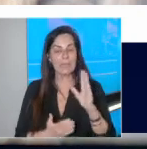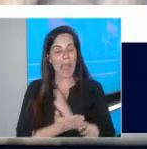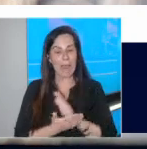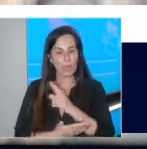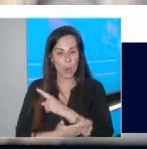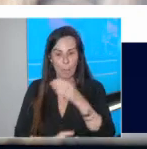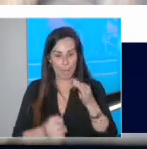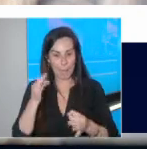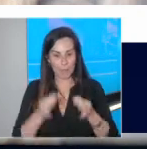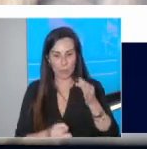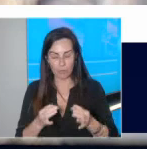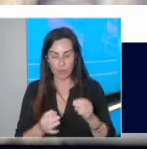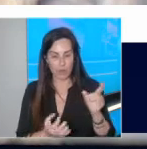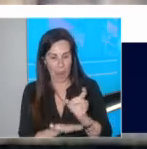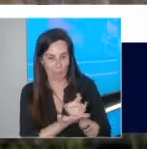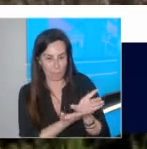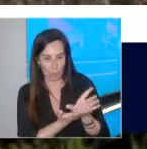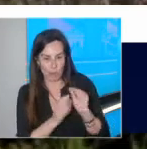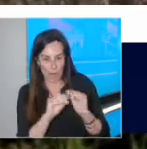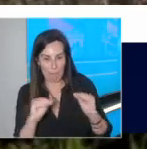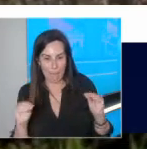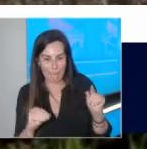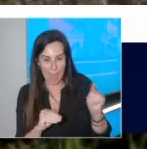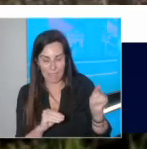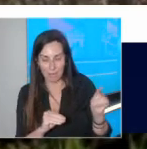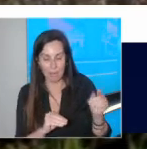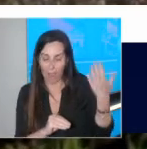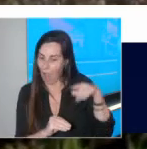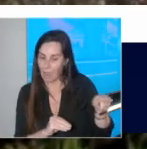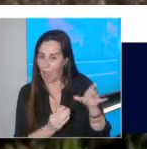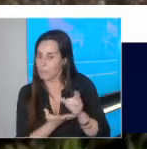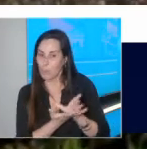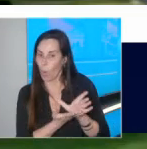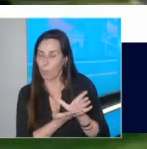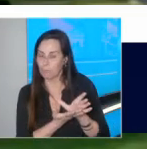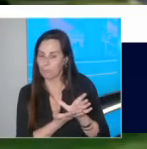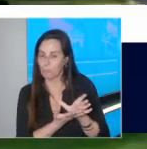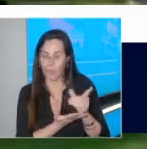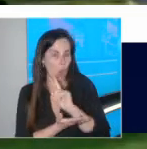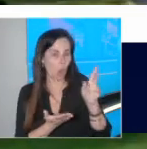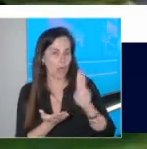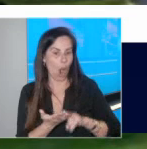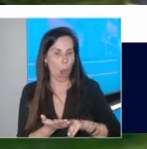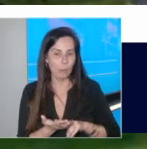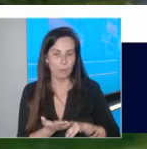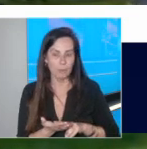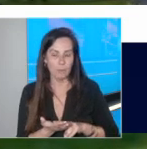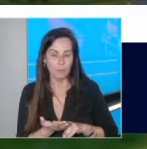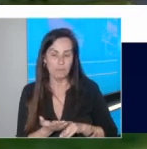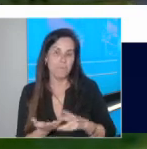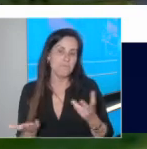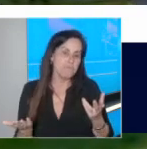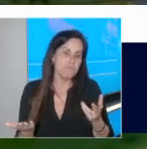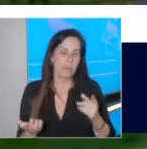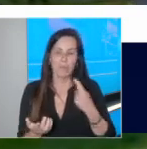יחליטו שהחקת אותו מאמן פוטבול הייתה לא צודקת,